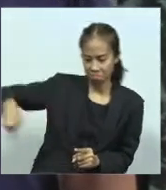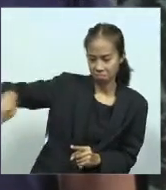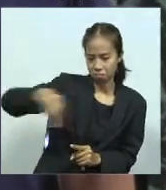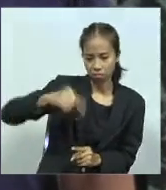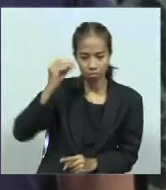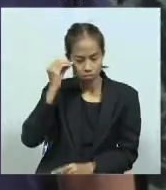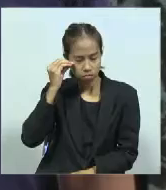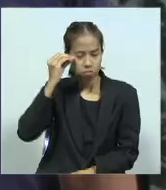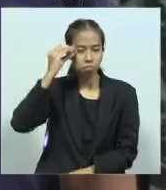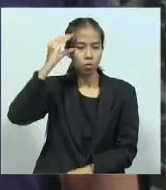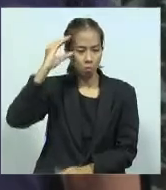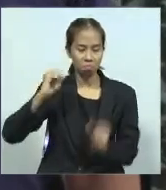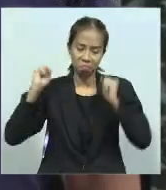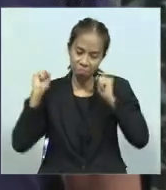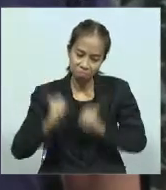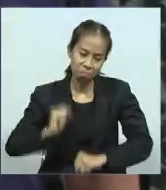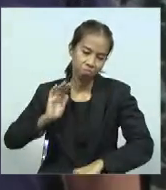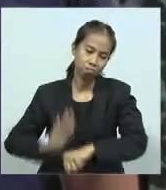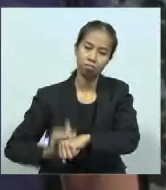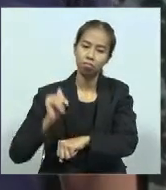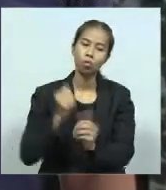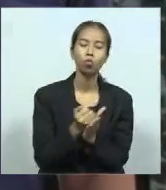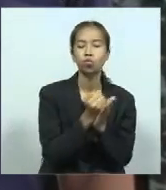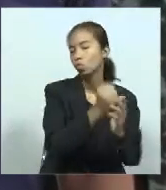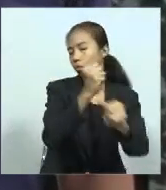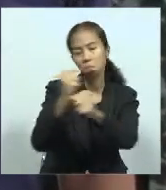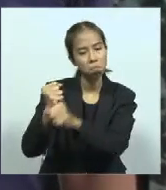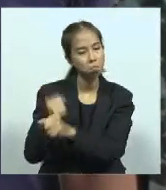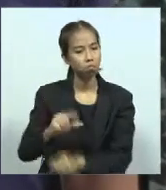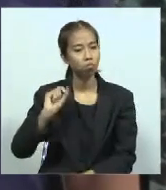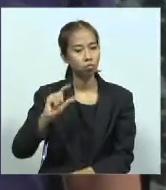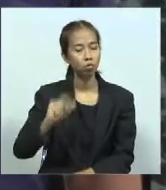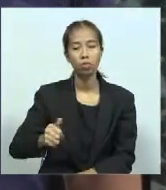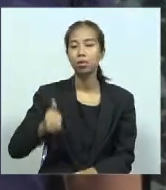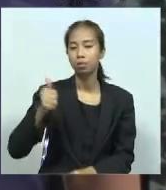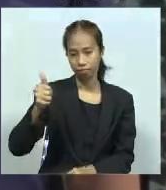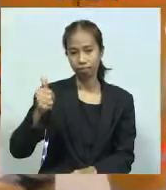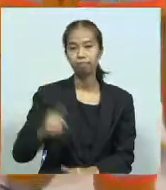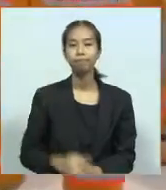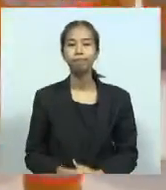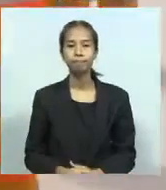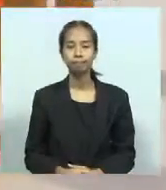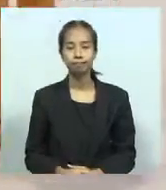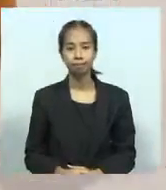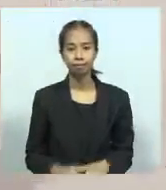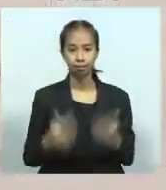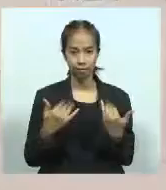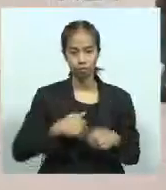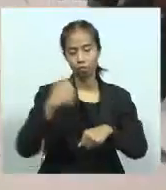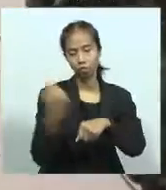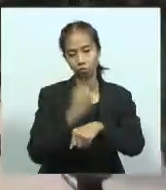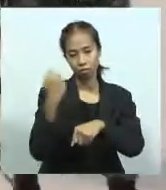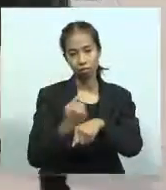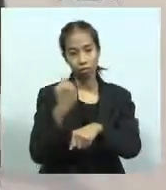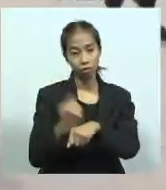ที่เพิ่มขึ้นครับมีความสามารถที่สามารถที่จะปฏิบัติงานได้อย่างทันท่วงทีและก็มีประสิทธิภาพในการทำงานสูงสุด การฝึกพลประจำเครื่องมือช่